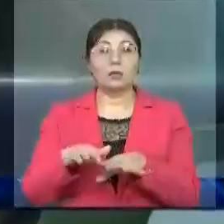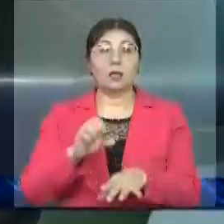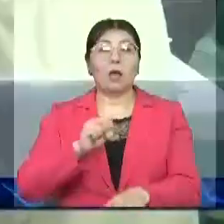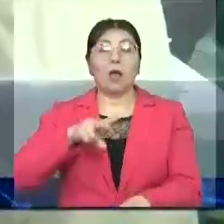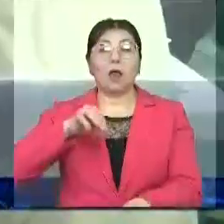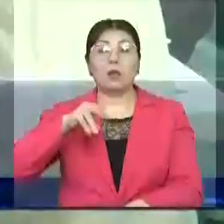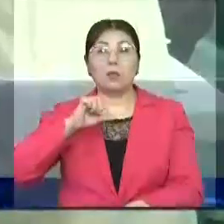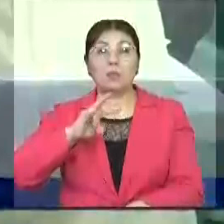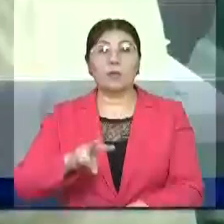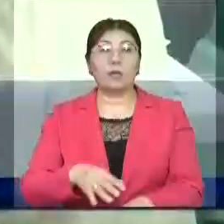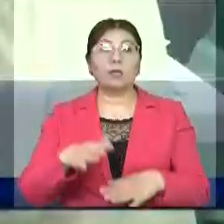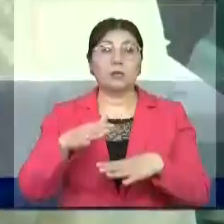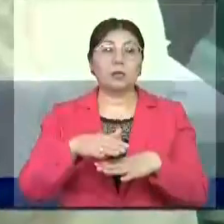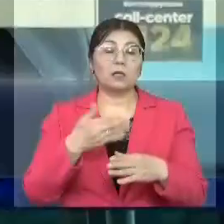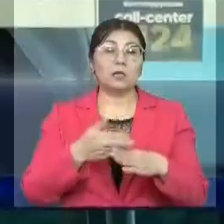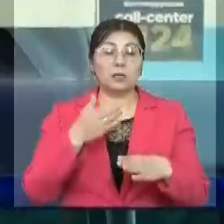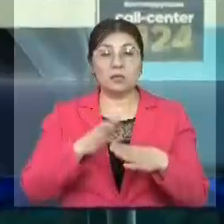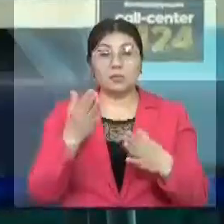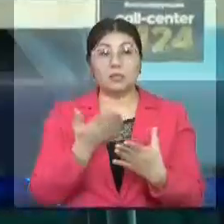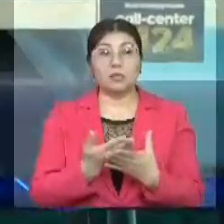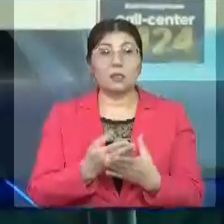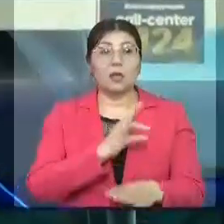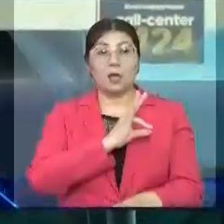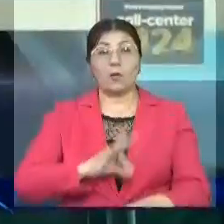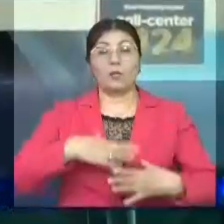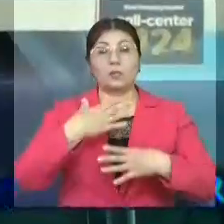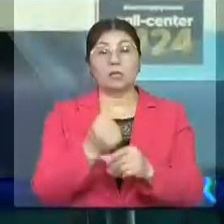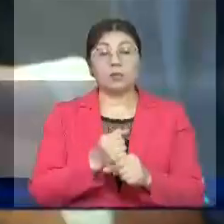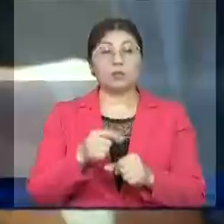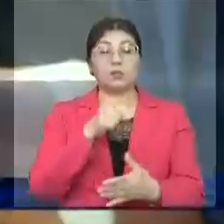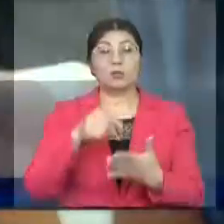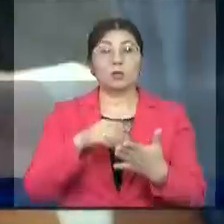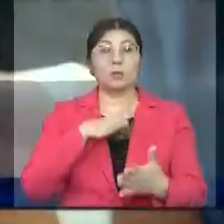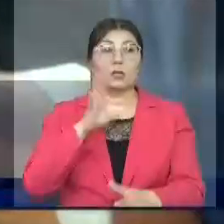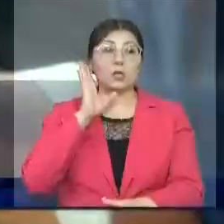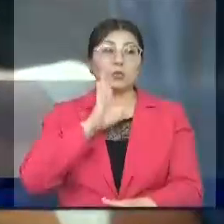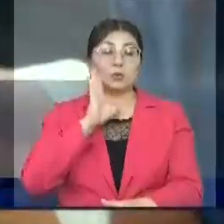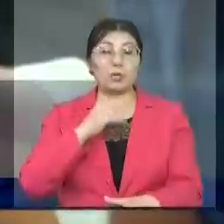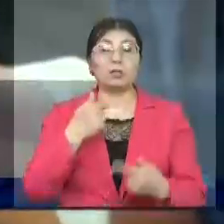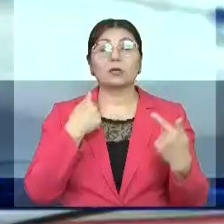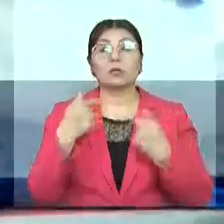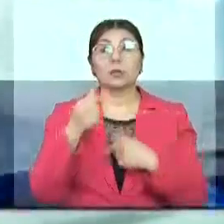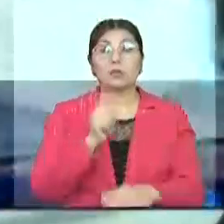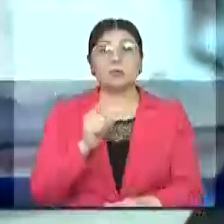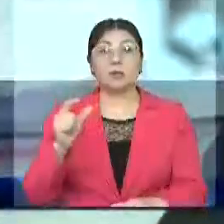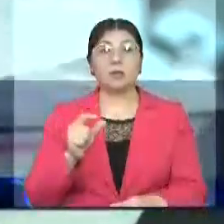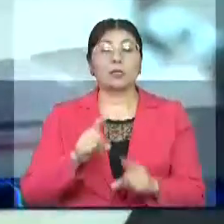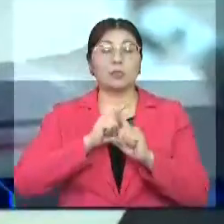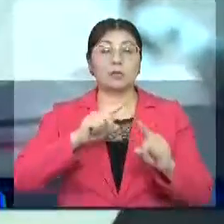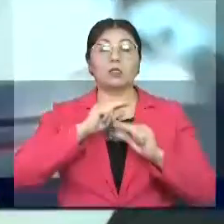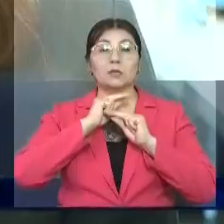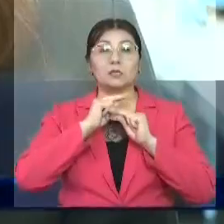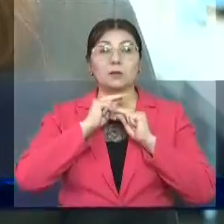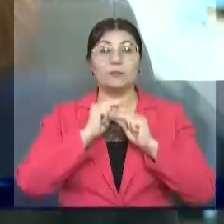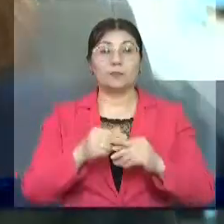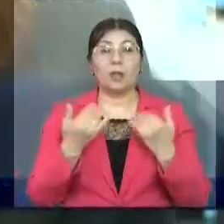жер қатынастары. Банк несиесінің өсімпұлын қысқарту сұрақтары жиі қойылды. Әсіресе су тасқынынан зардап шеккен азаматтарға ерекше назар